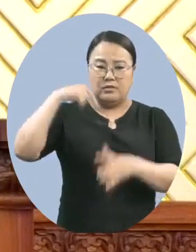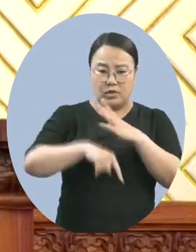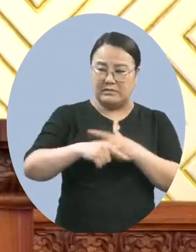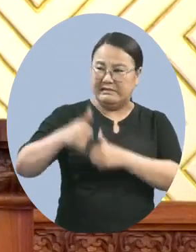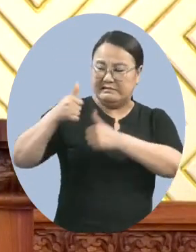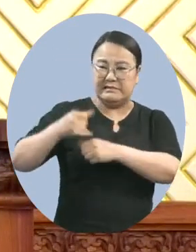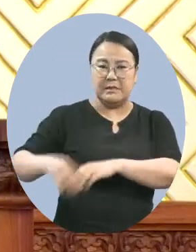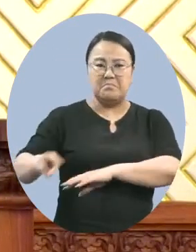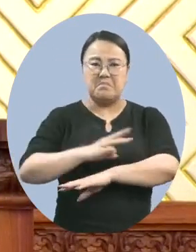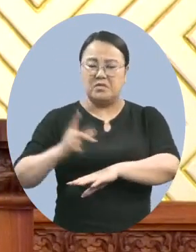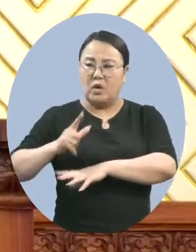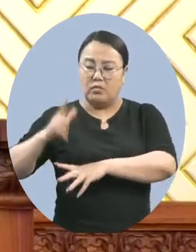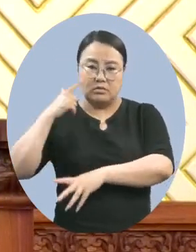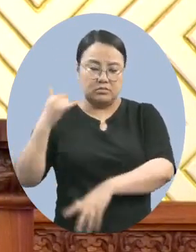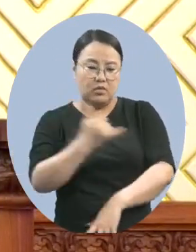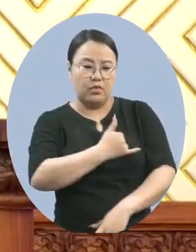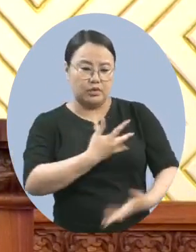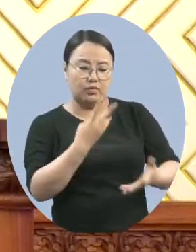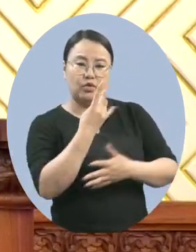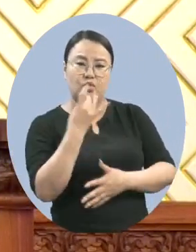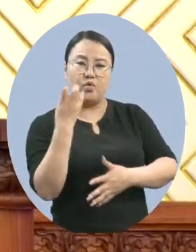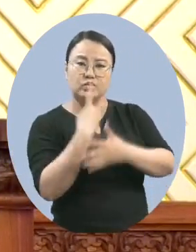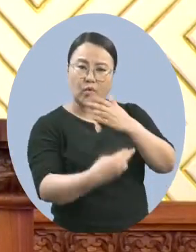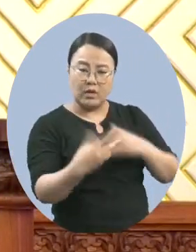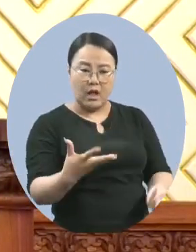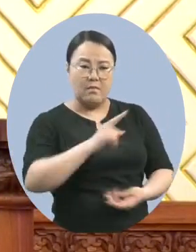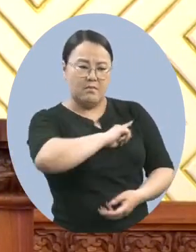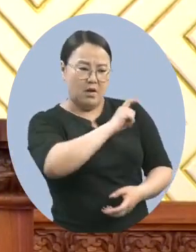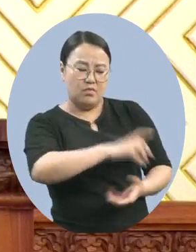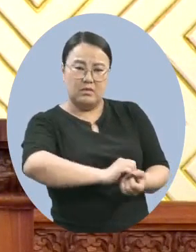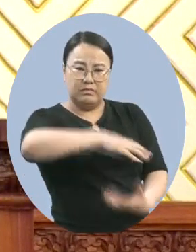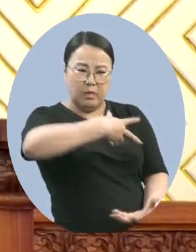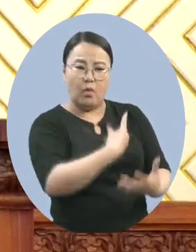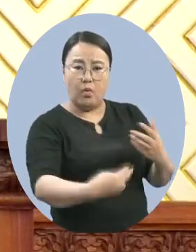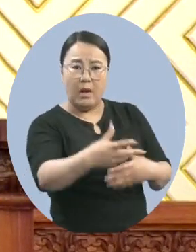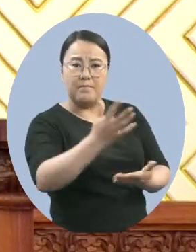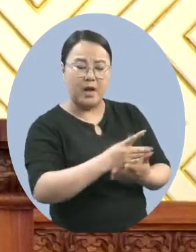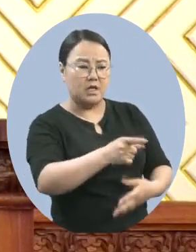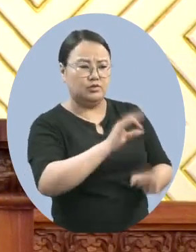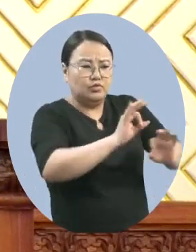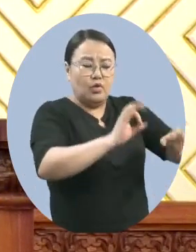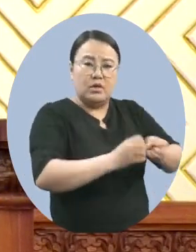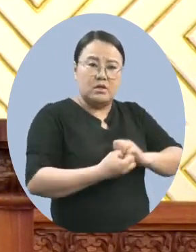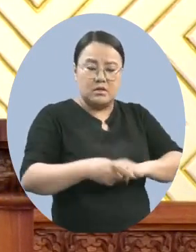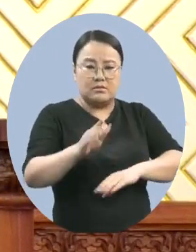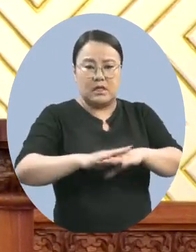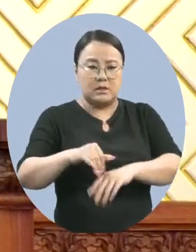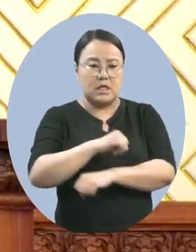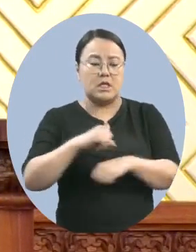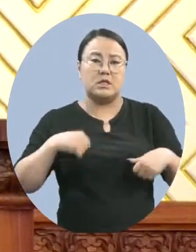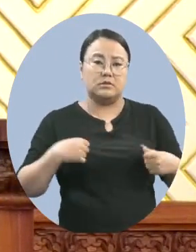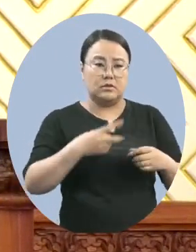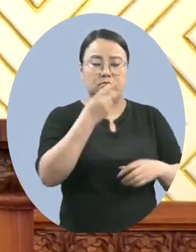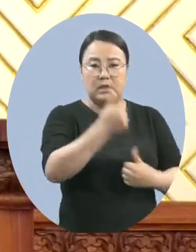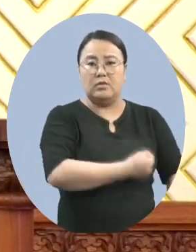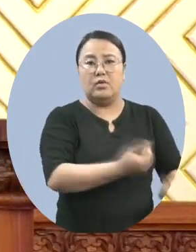багаар удирдуулж энэ нүүрсний улгаа гэдэг байгаа баялагын улгаа гэдэг байгаа нэг захгүй юм аа зэгцэлж ингэжэж энэ ард иргэдэд өгөөж өгнө